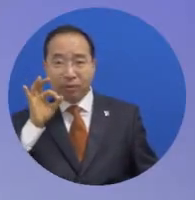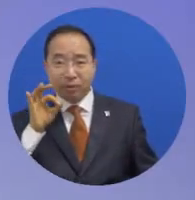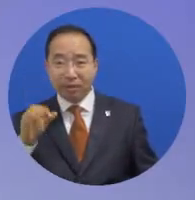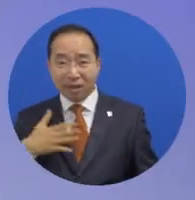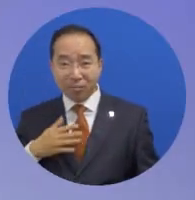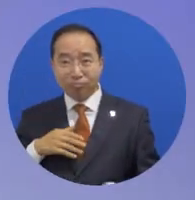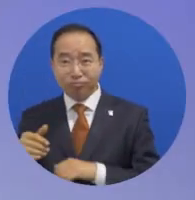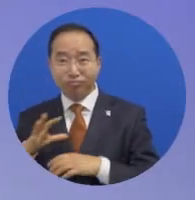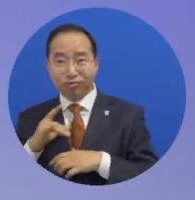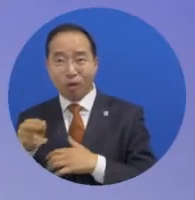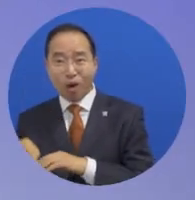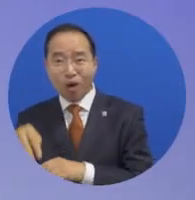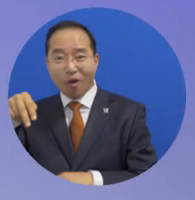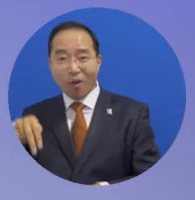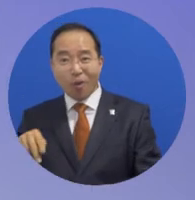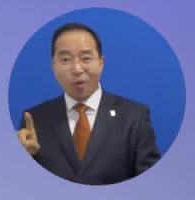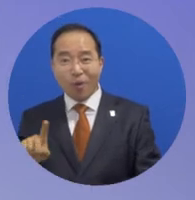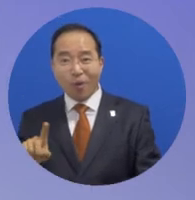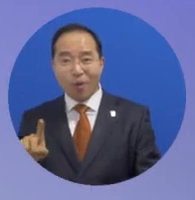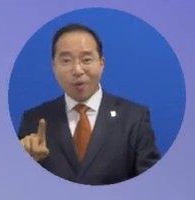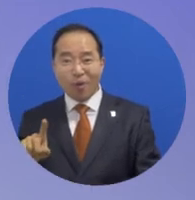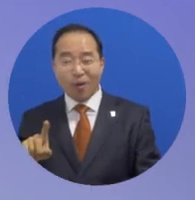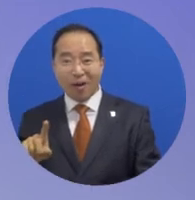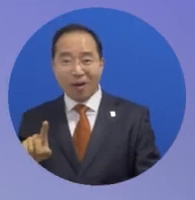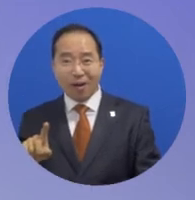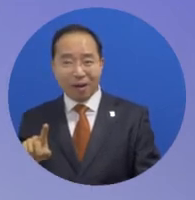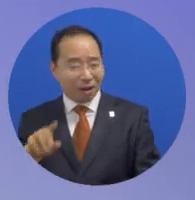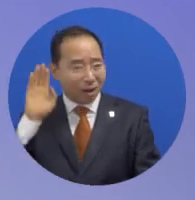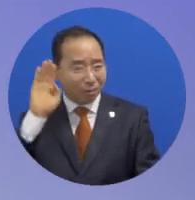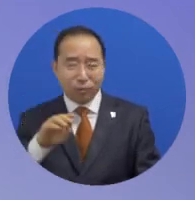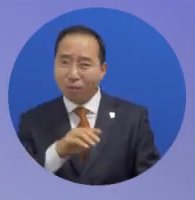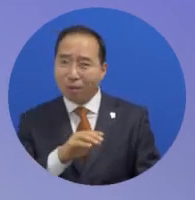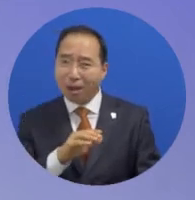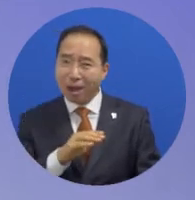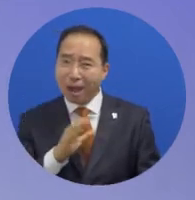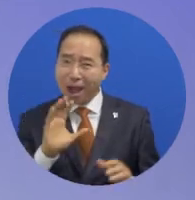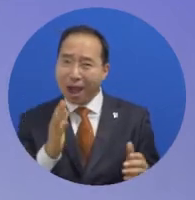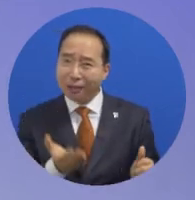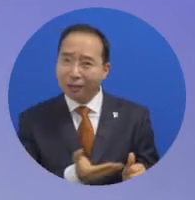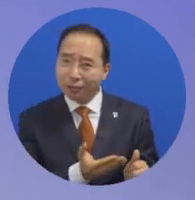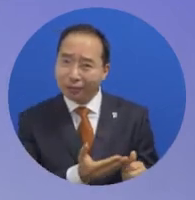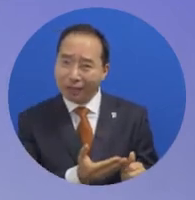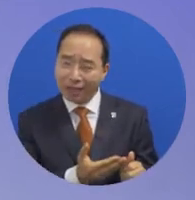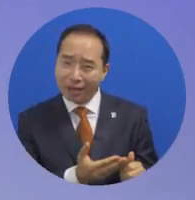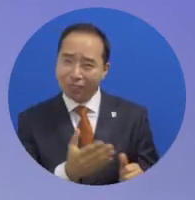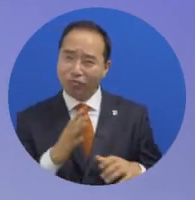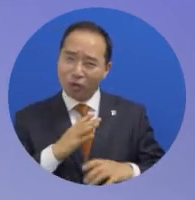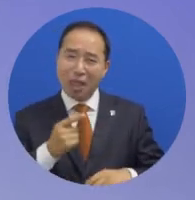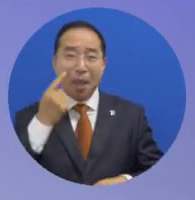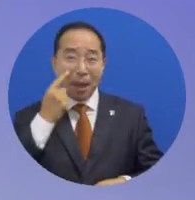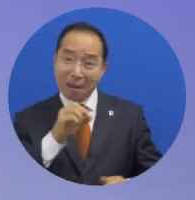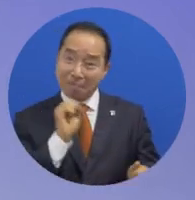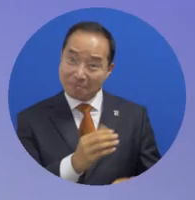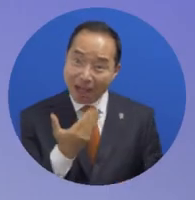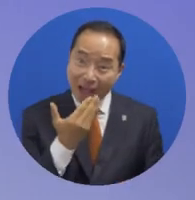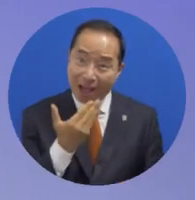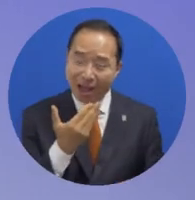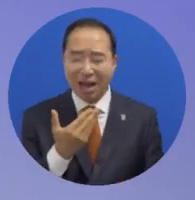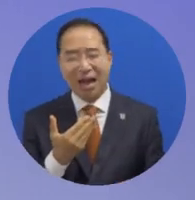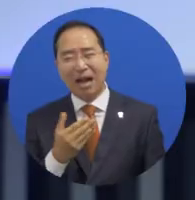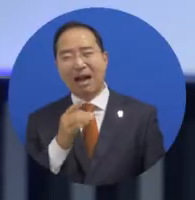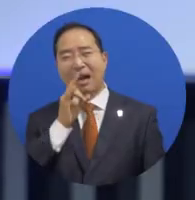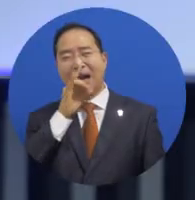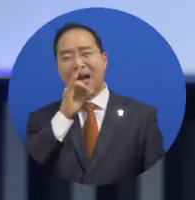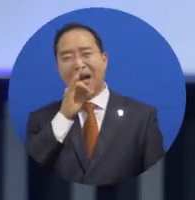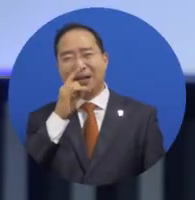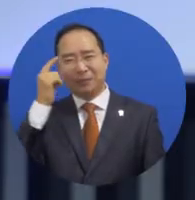막 기어나오는 판인데 앞으로 제가 어떻게 아이를 키우면서 그런 얘기를 할 수 있을까라는 생각이 드니까 정신이 바짝